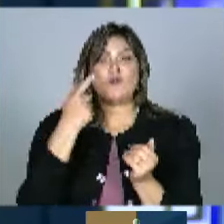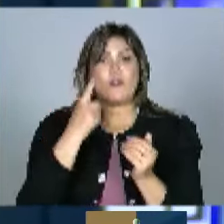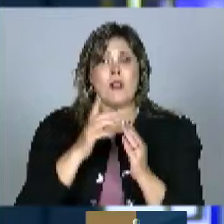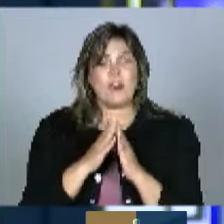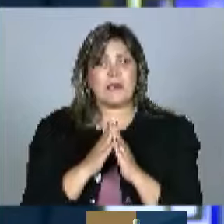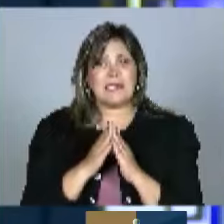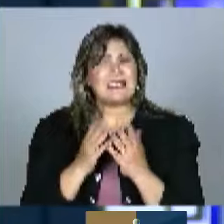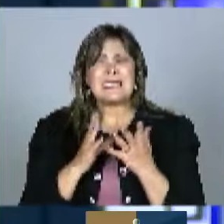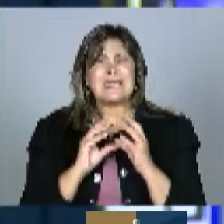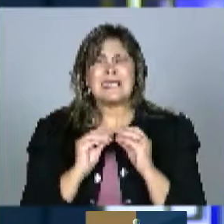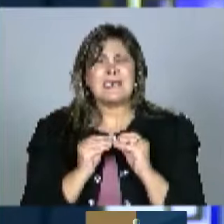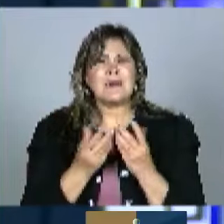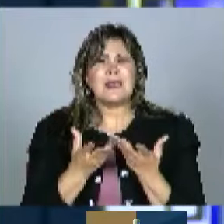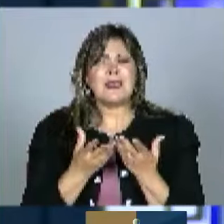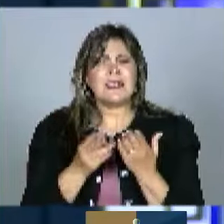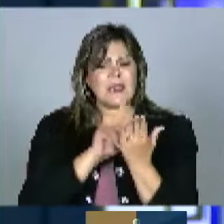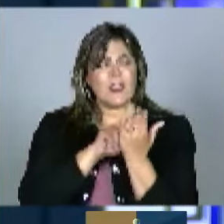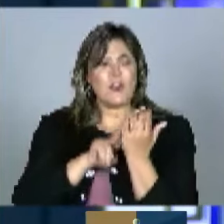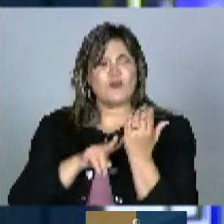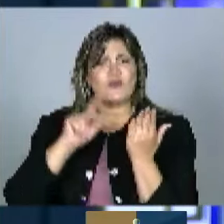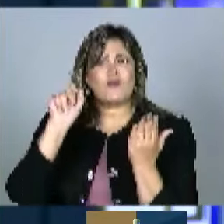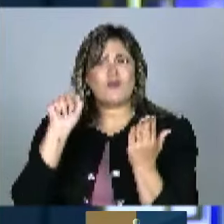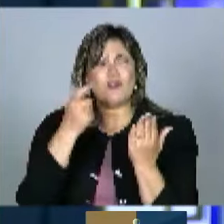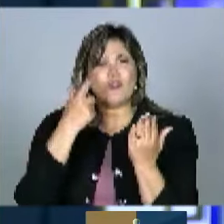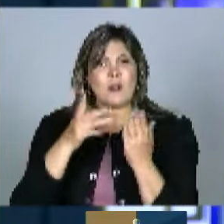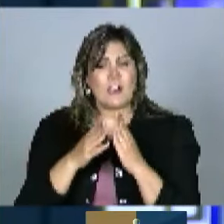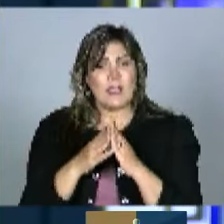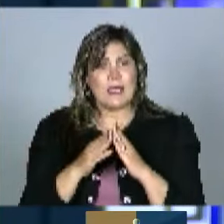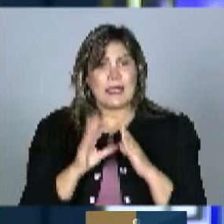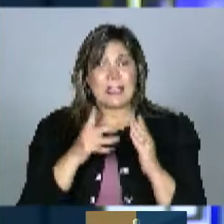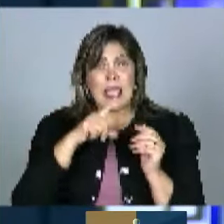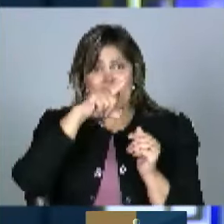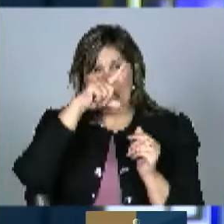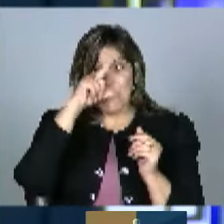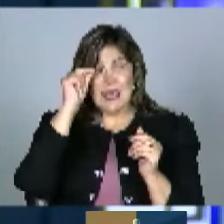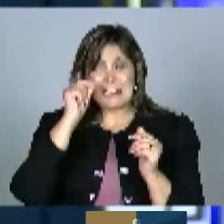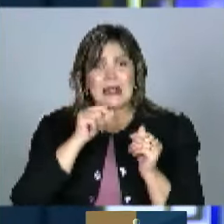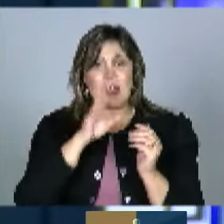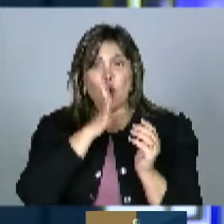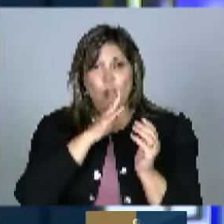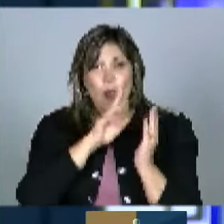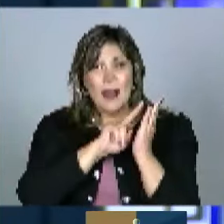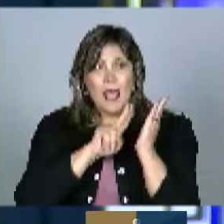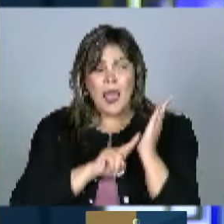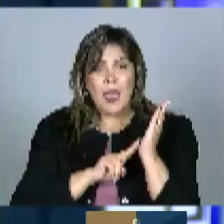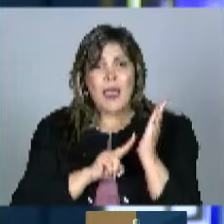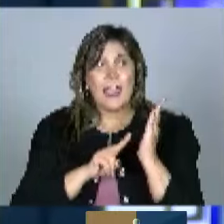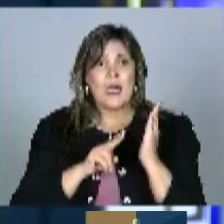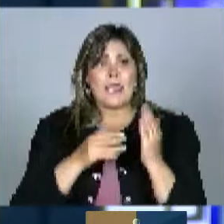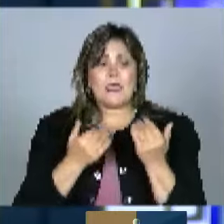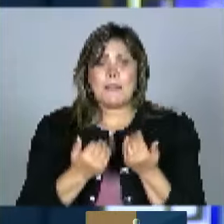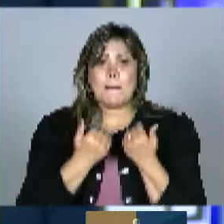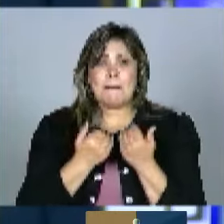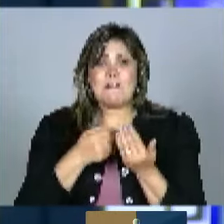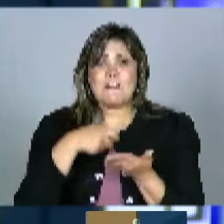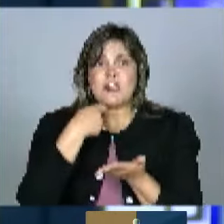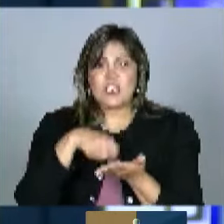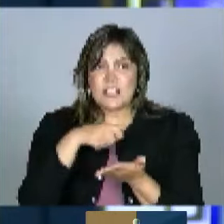يعني انا دلوقتي مقدم لي اوراق مثلا اخلاء لعدم سداد